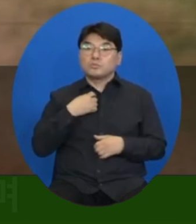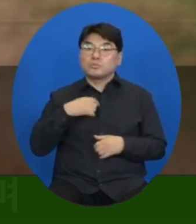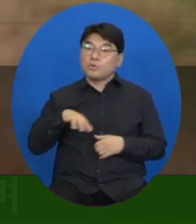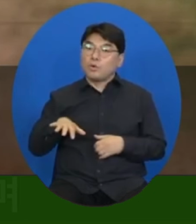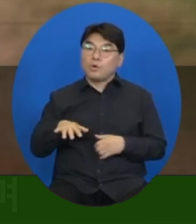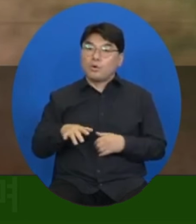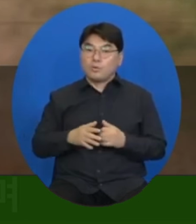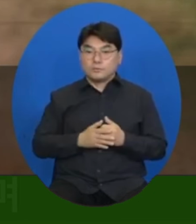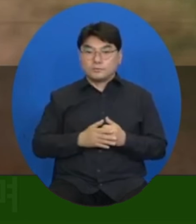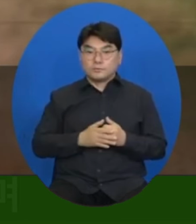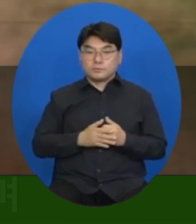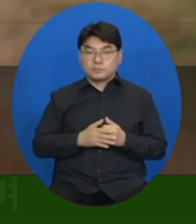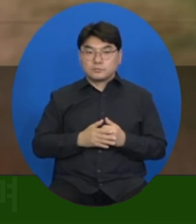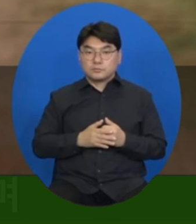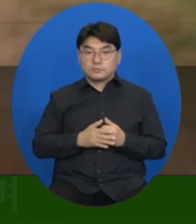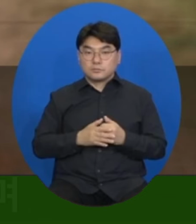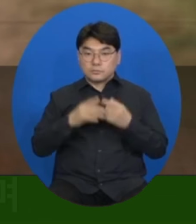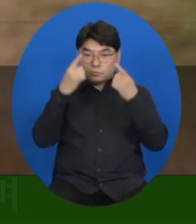나왔었던